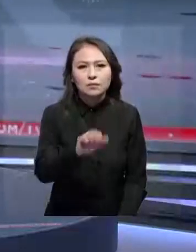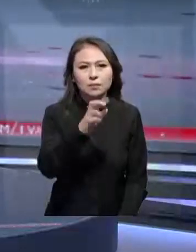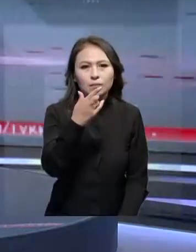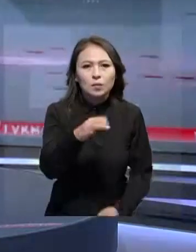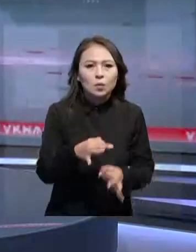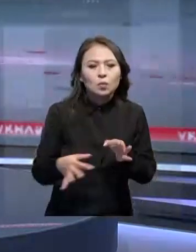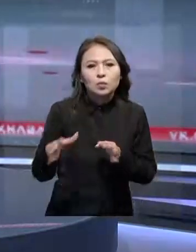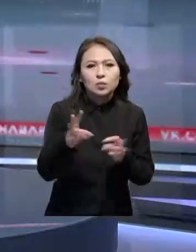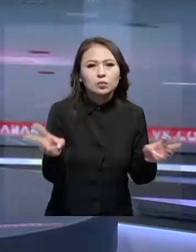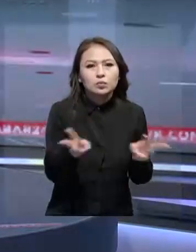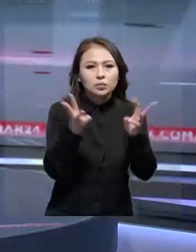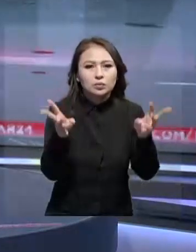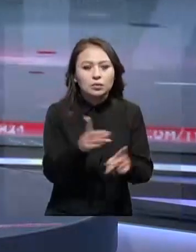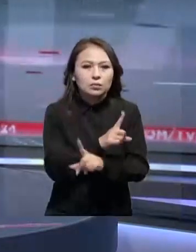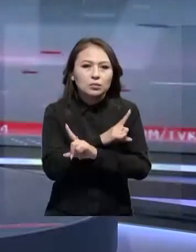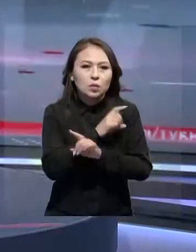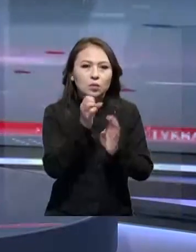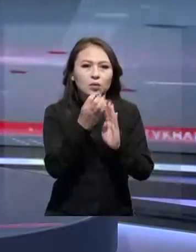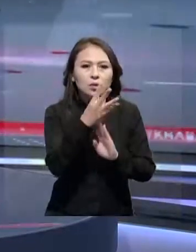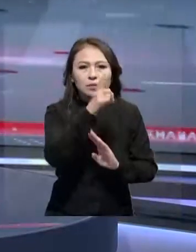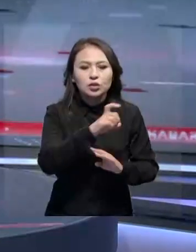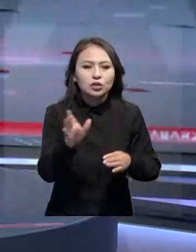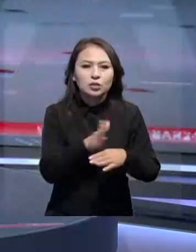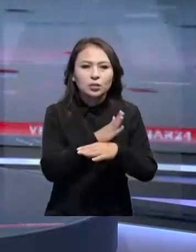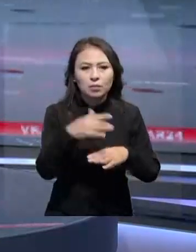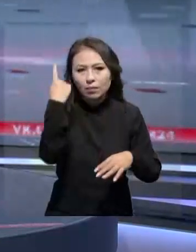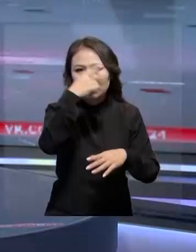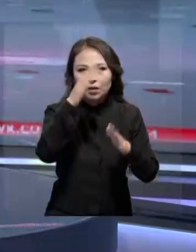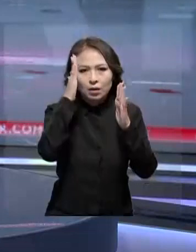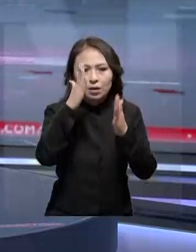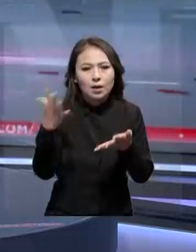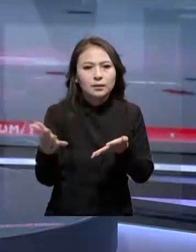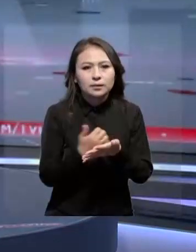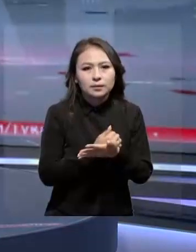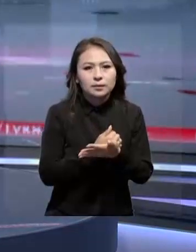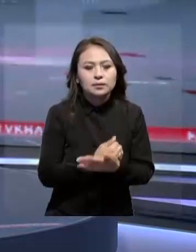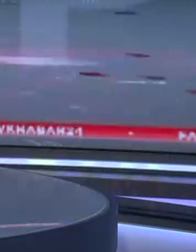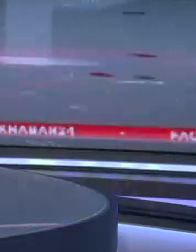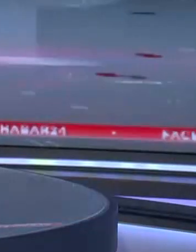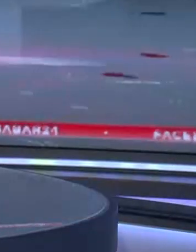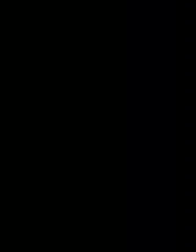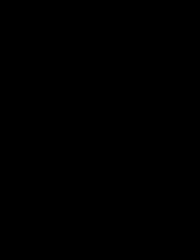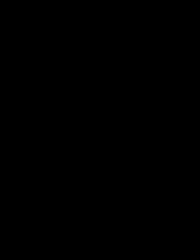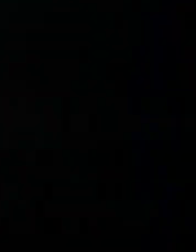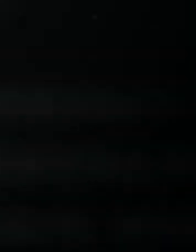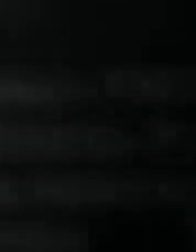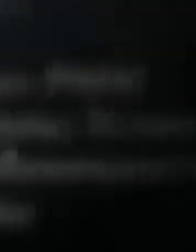Абай облысындағы өрт кезінде қаза тапқан 14 адамның жеке басы анықталды.